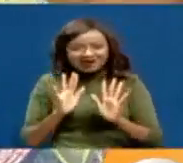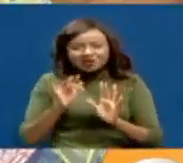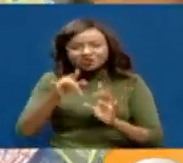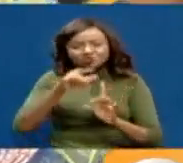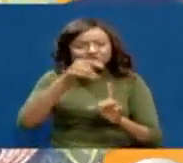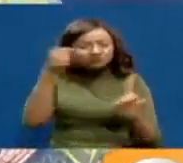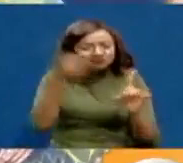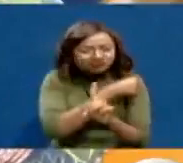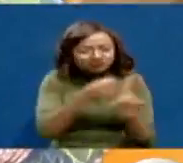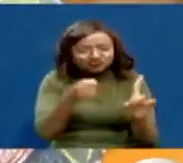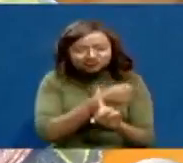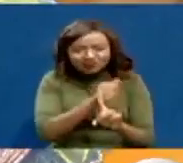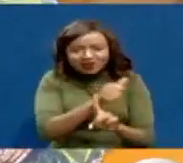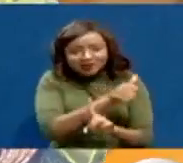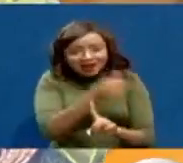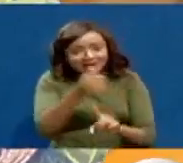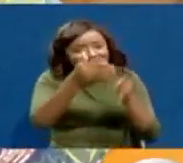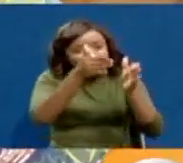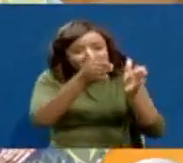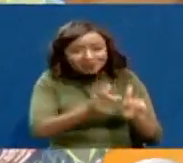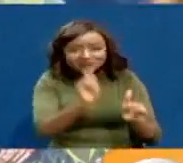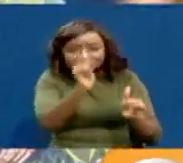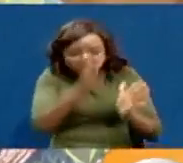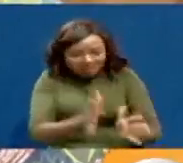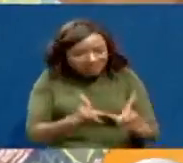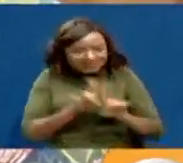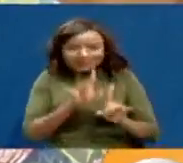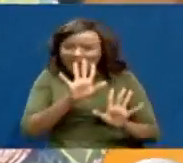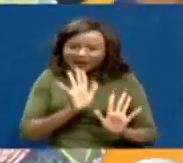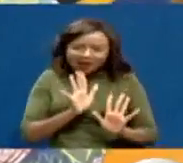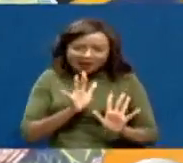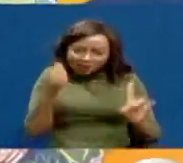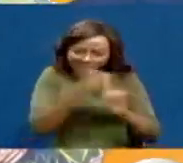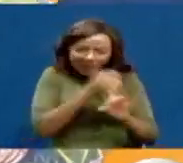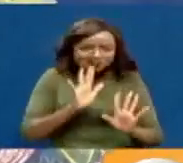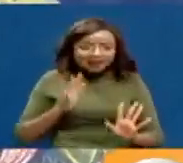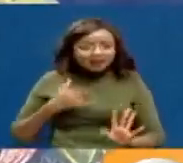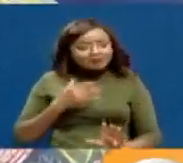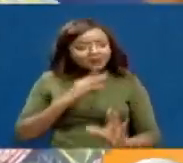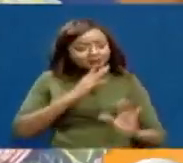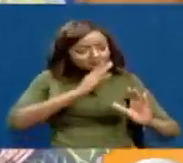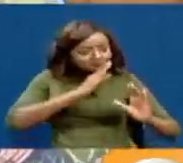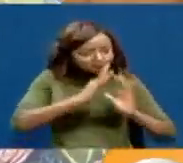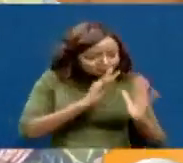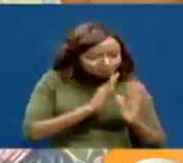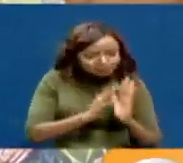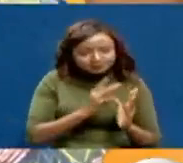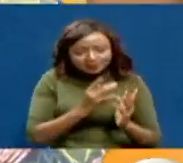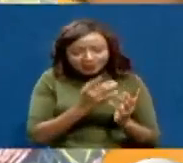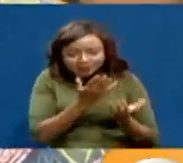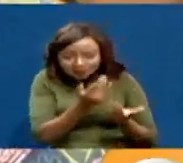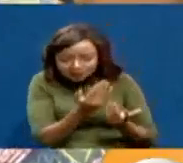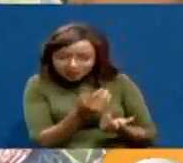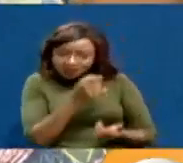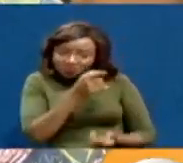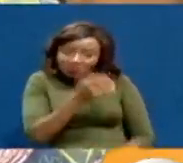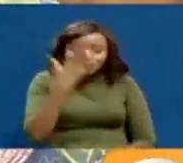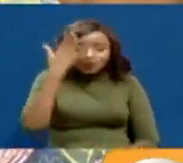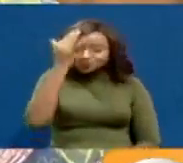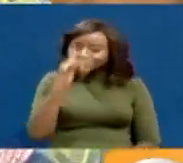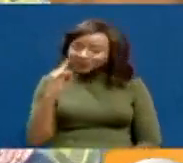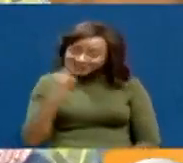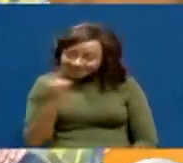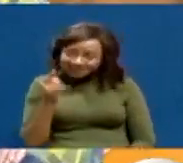kuumiza Mkenya mwenzako. Muongeleshe na umuambie hatari ambayo anajiweka yeye